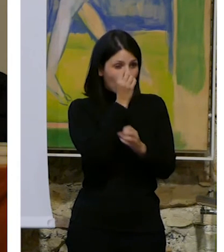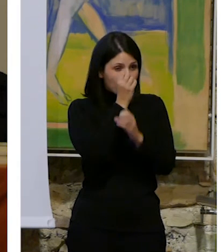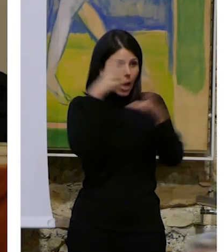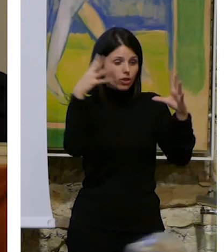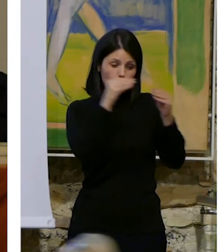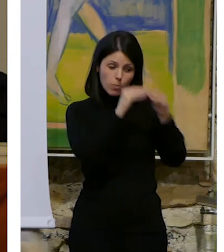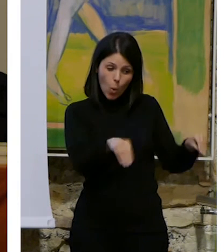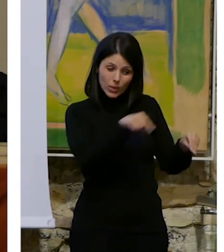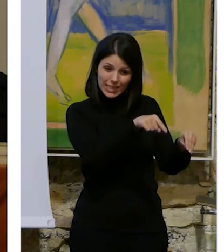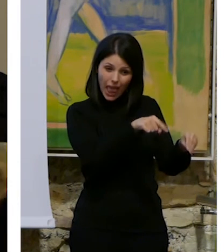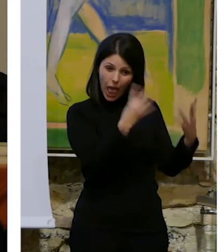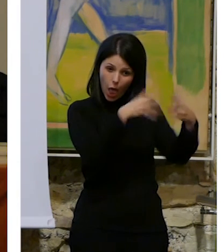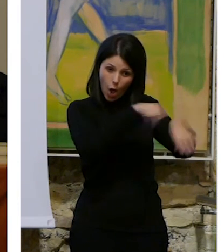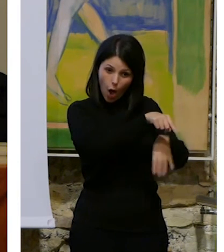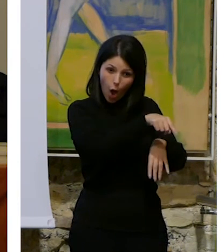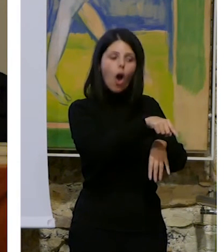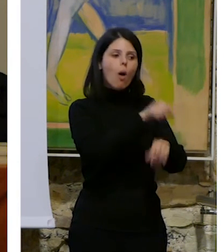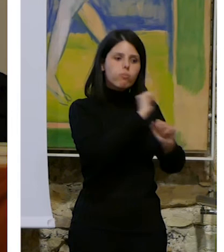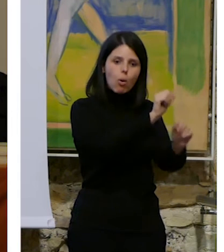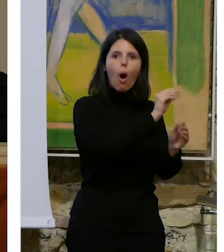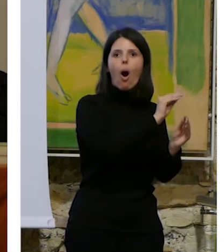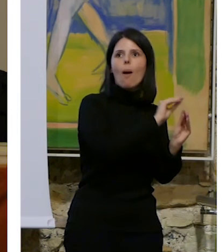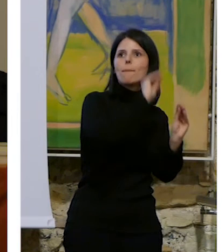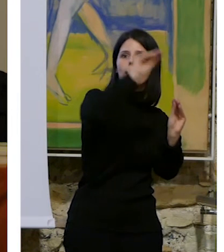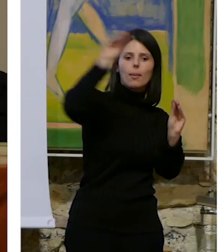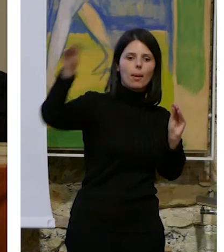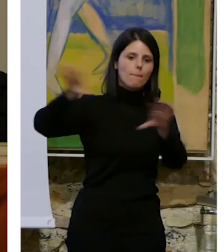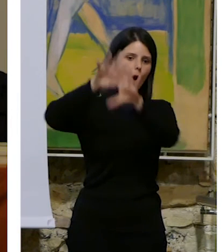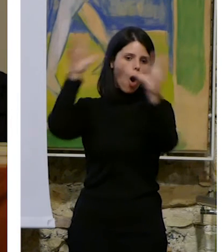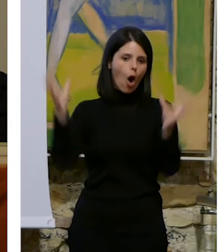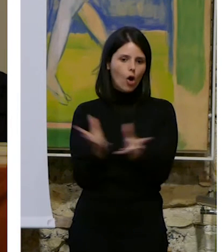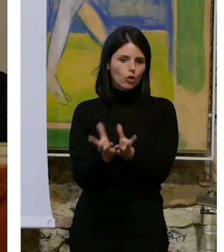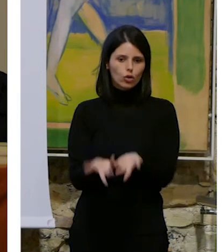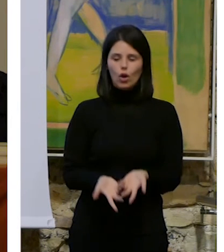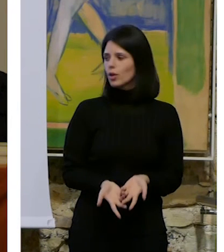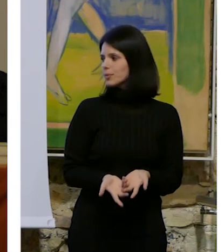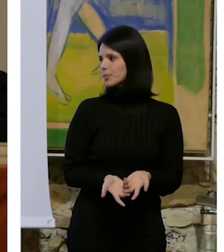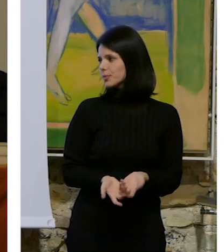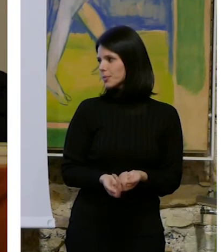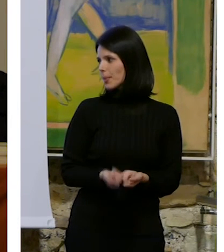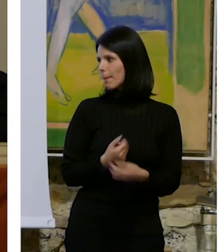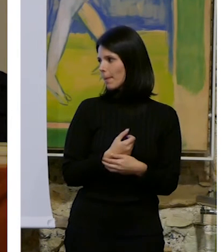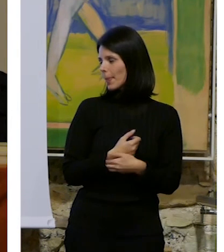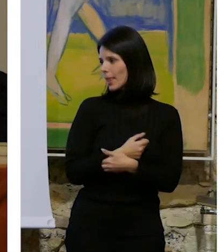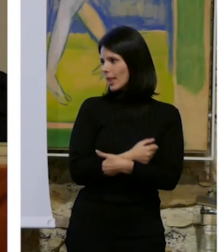questo museo può portare questo know-how ovunque? Vuole una risposta.